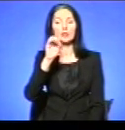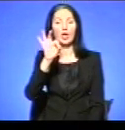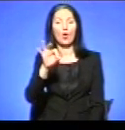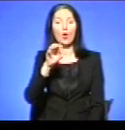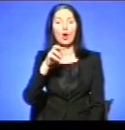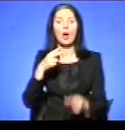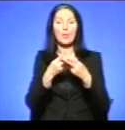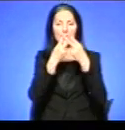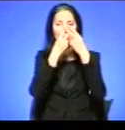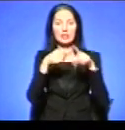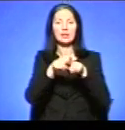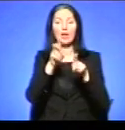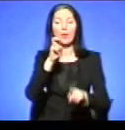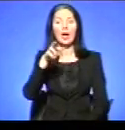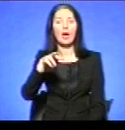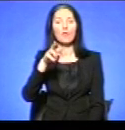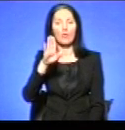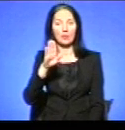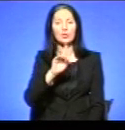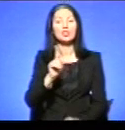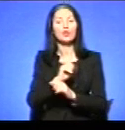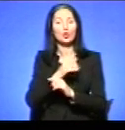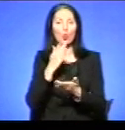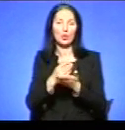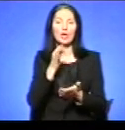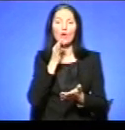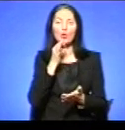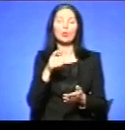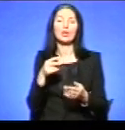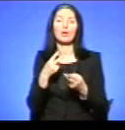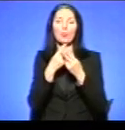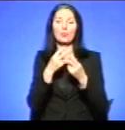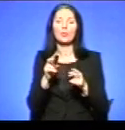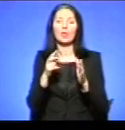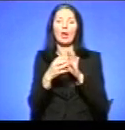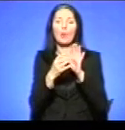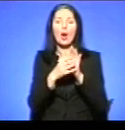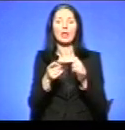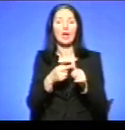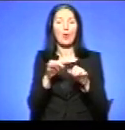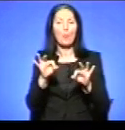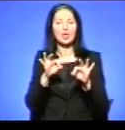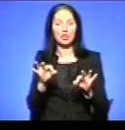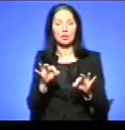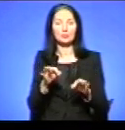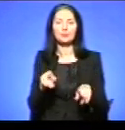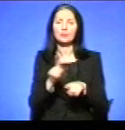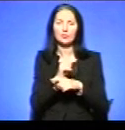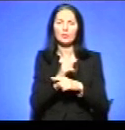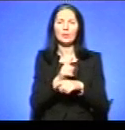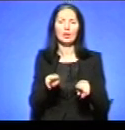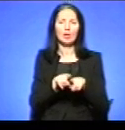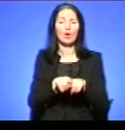БМВ. Чи в Тернополі є якісь улюблені марки машин для викрадачів? Ну, Тернопіль не є виключенням, як і в